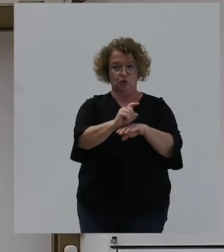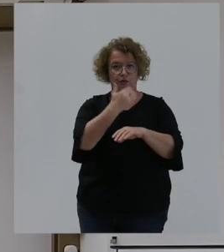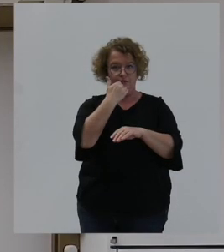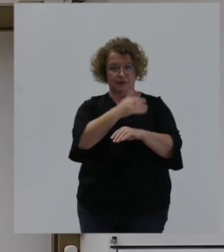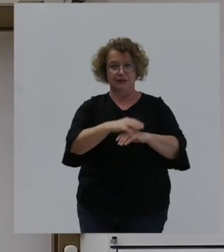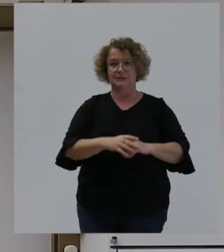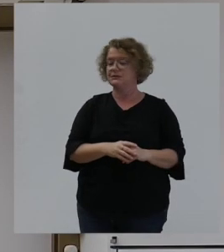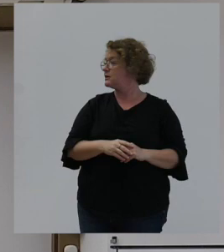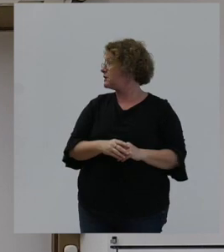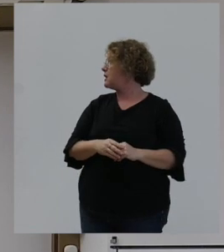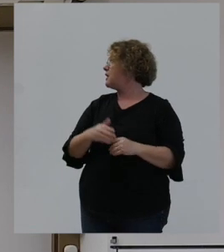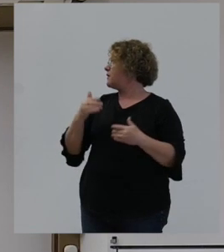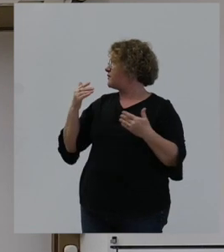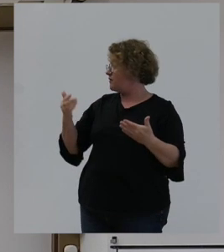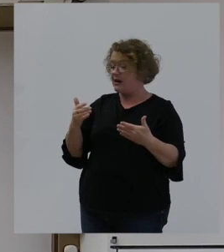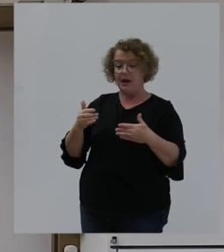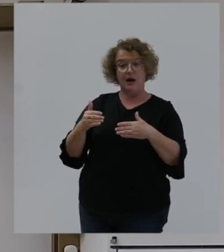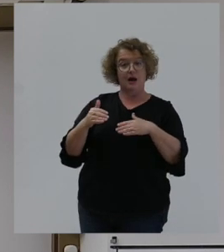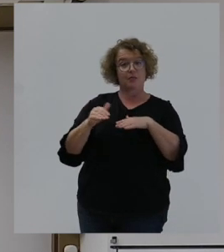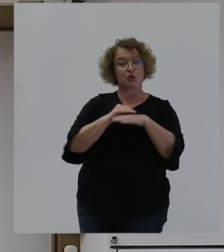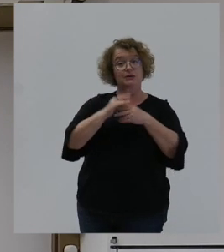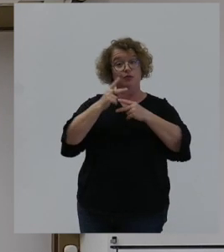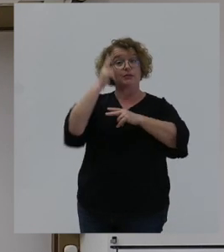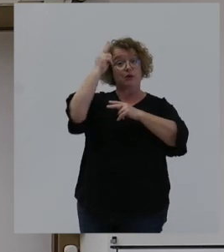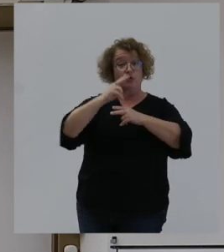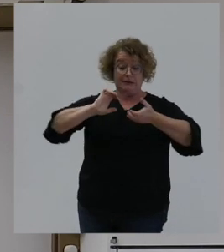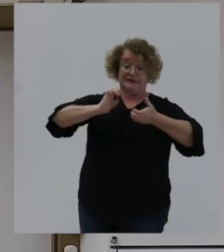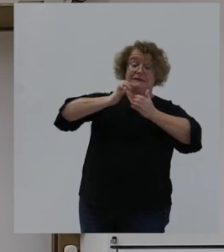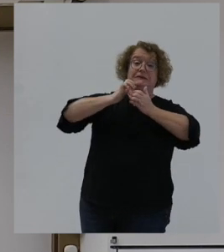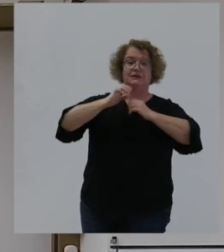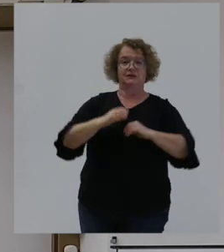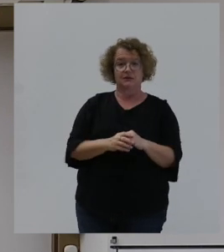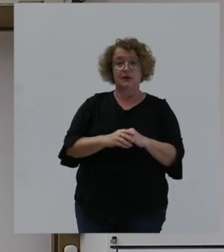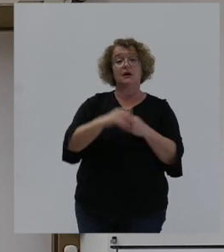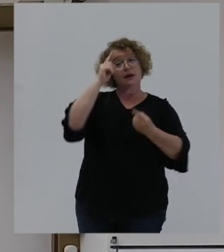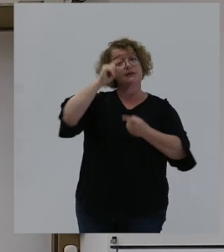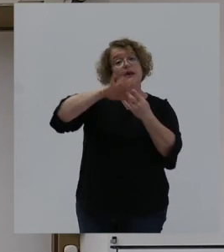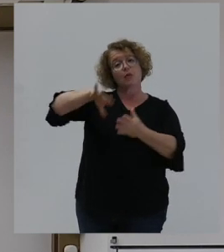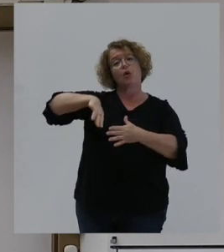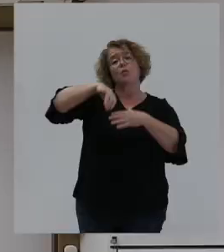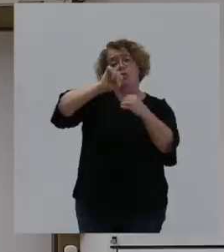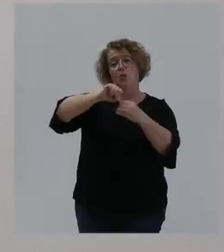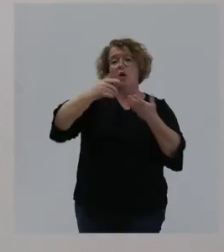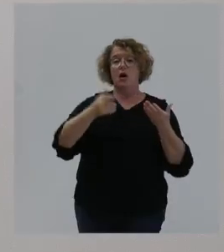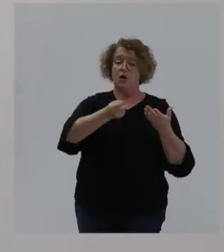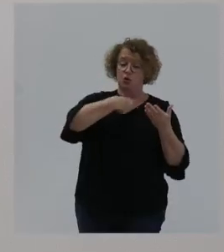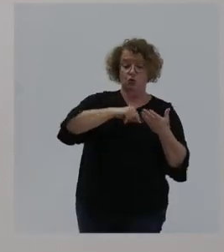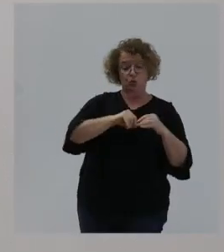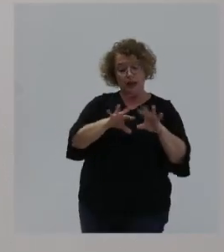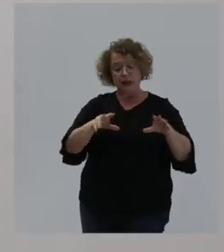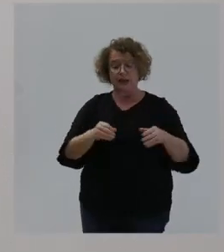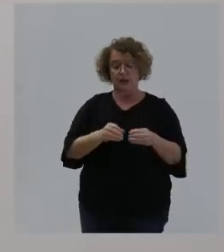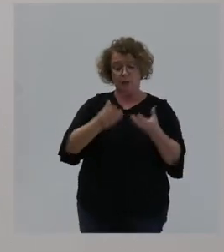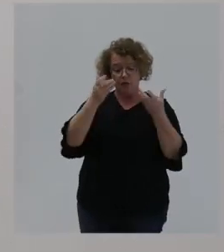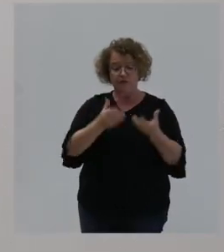encore l'équipe B qui commence. Donc, politique d'emploi, c'est effectivement pour nous d'abord l'établissement